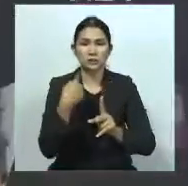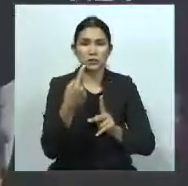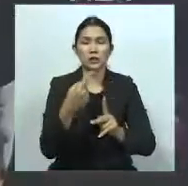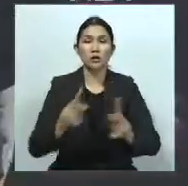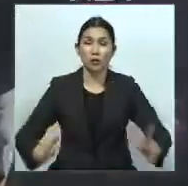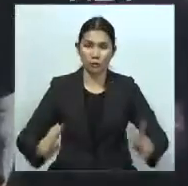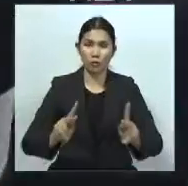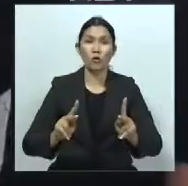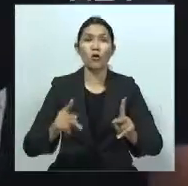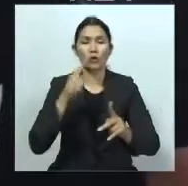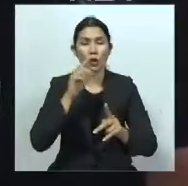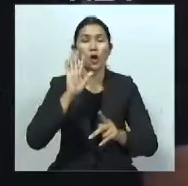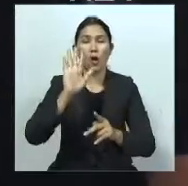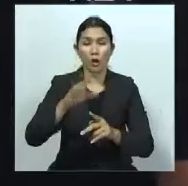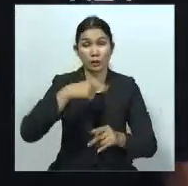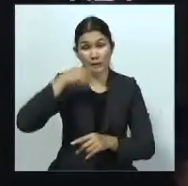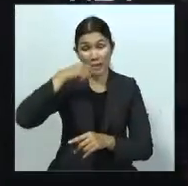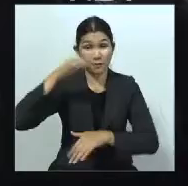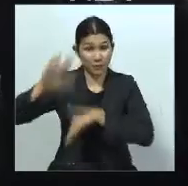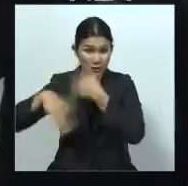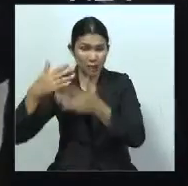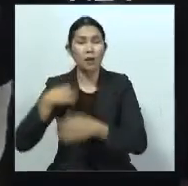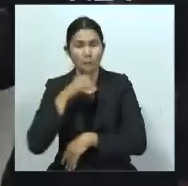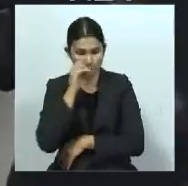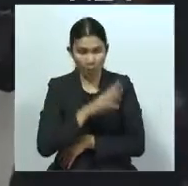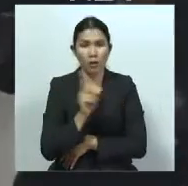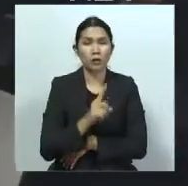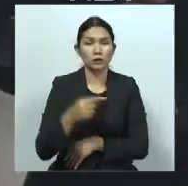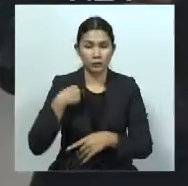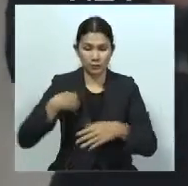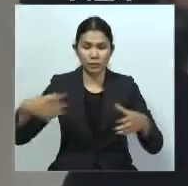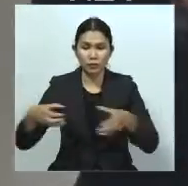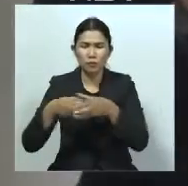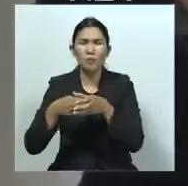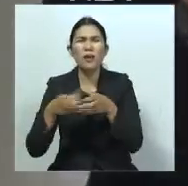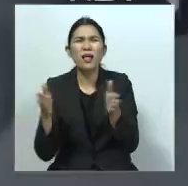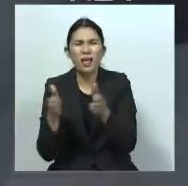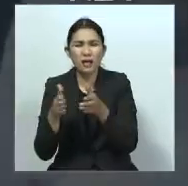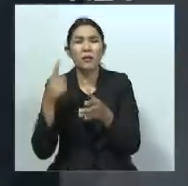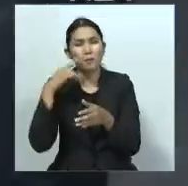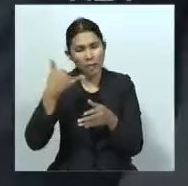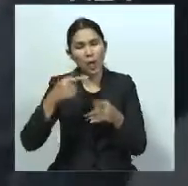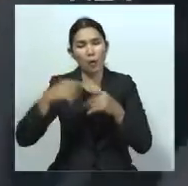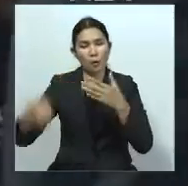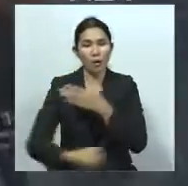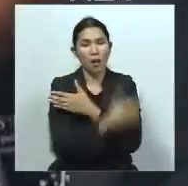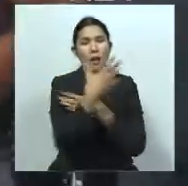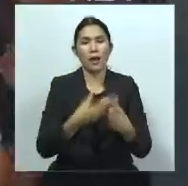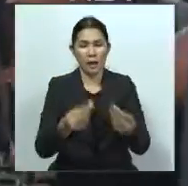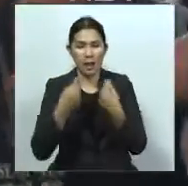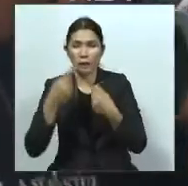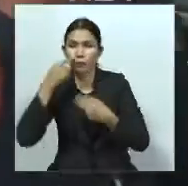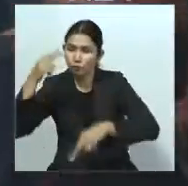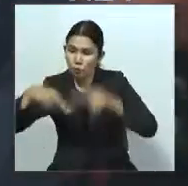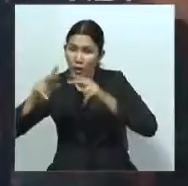ยอมรับนะคือขออภัยนะคะทางพรรคชาติไทยพัฒนาเนี่ยยอมรับว่าเป็นพรรคการเมืองขนาดเล็กก็คงมีโอกาสได้ดูแลกระทรวงเพียงแค่